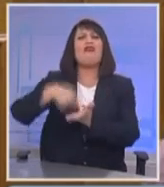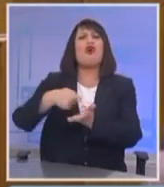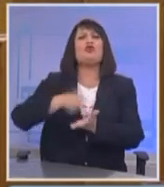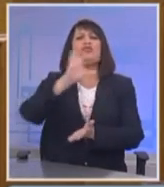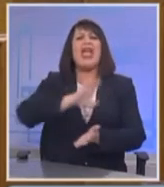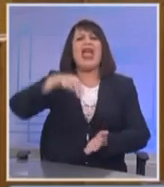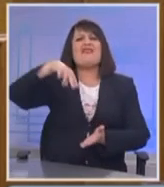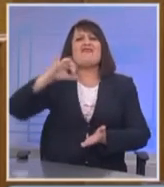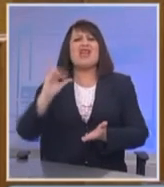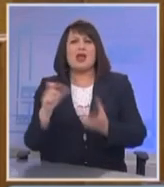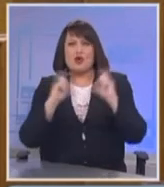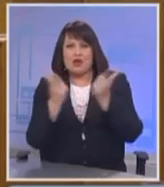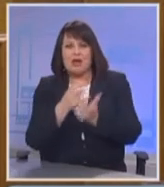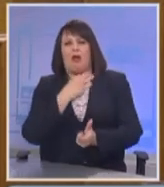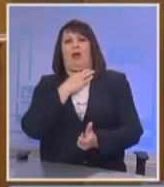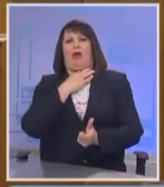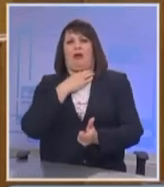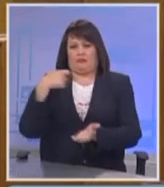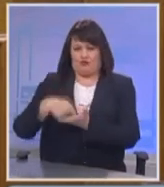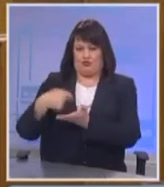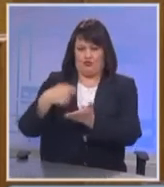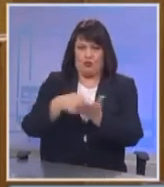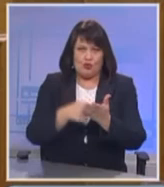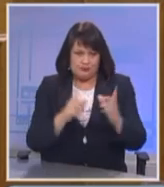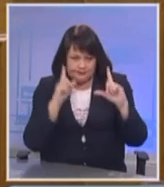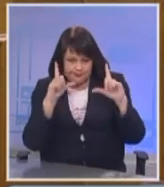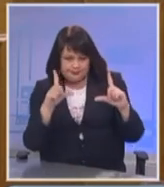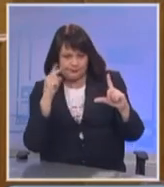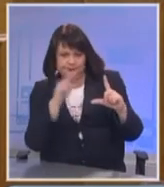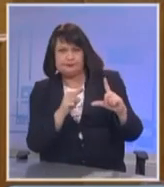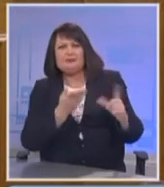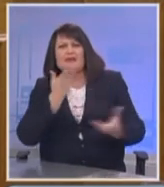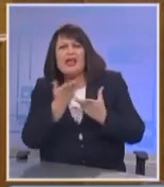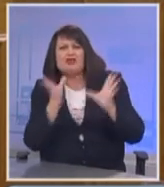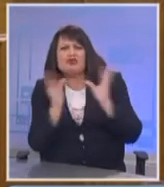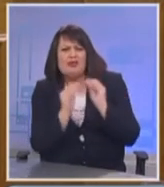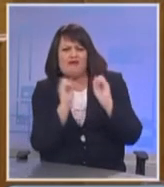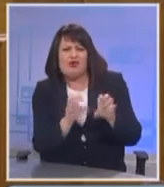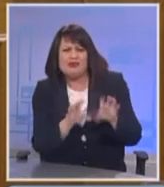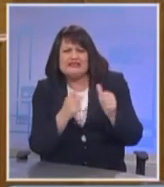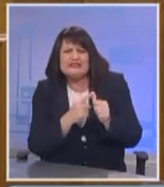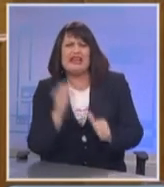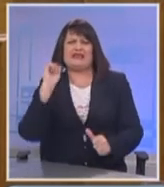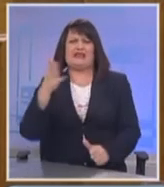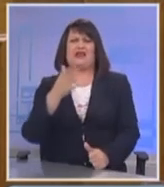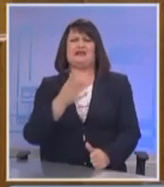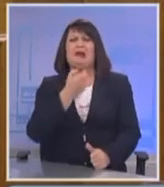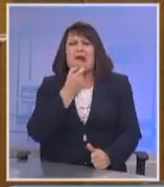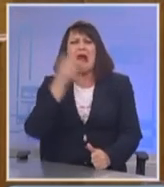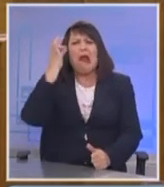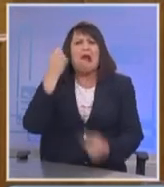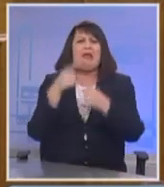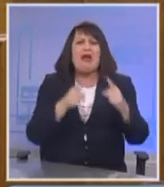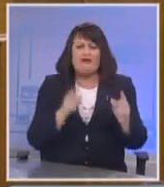φόρους λαϊκή οικογένεια, έχει μπροστά της την εξής εικόνα. Έξοδα για φροντιστήρια, για ξένες γλώσσες, για